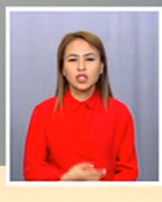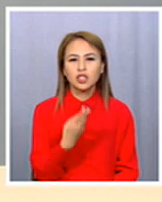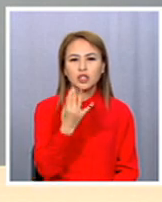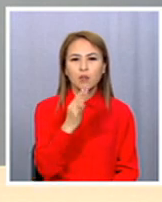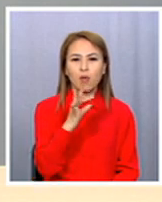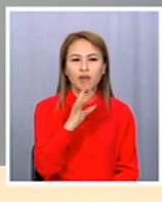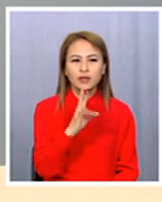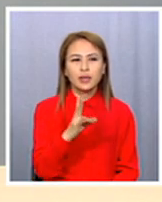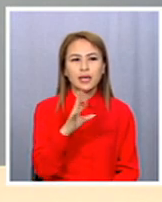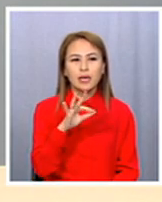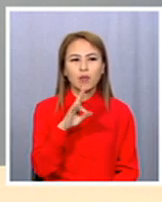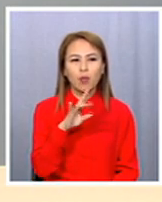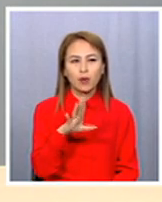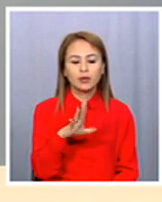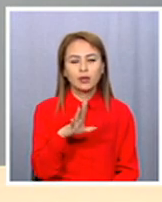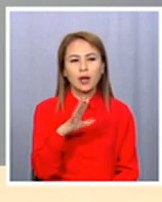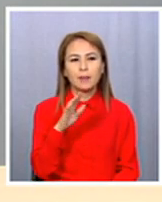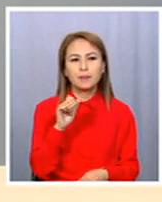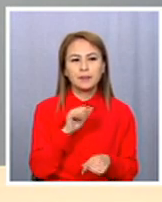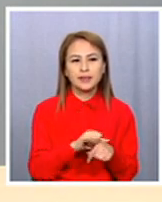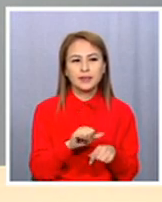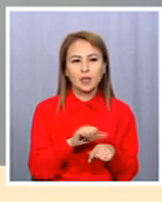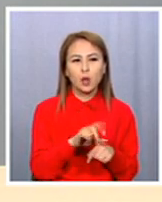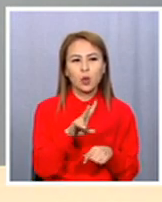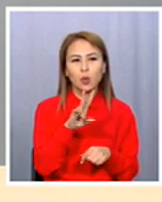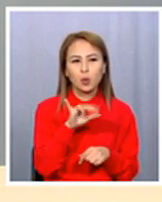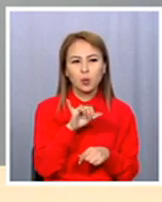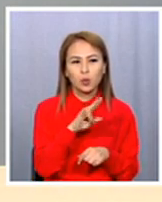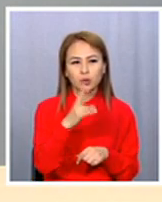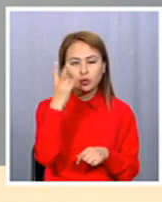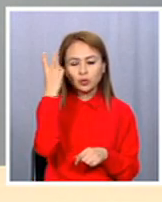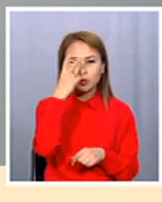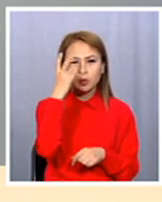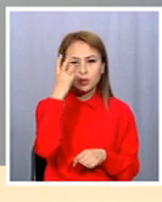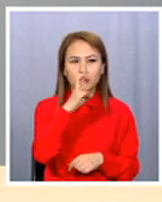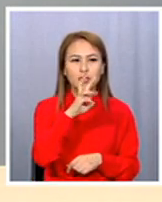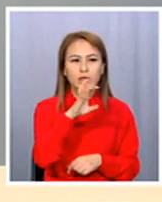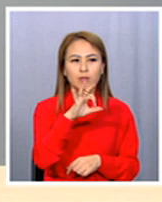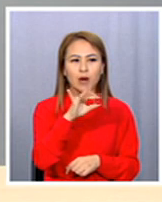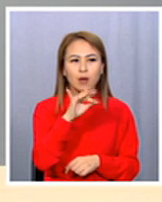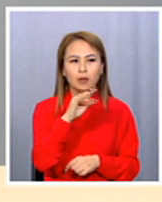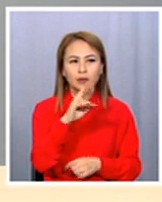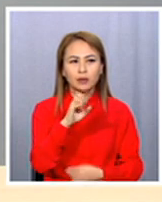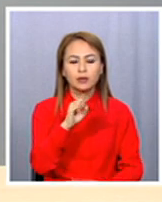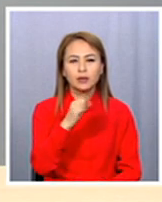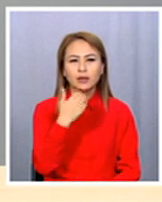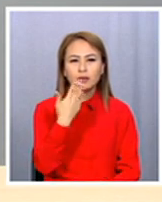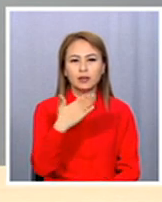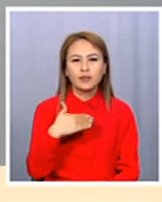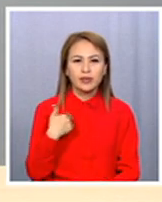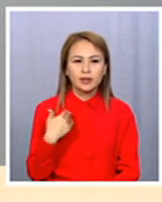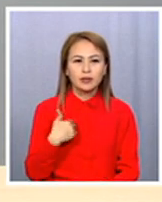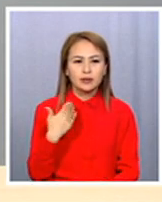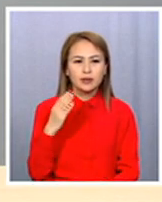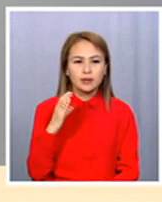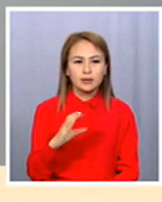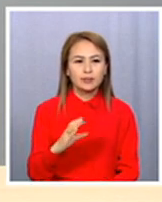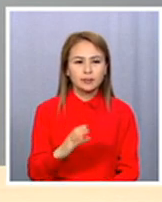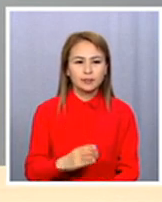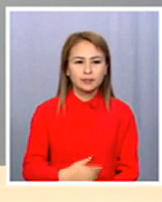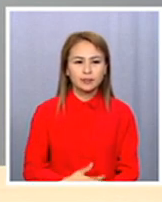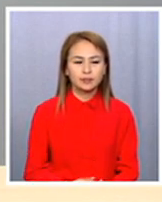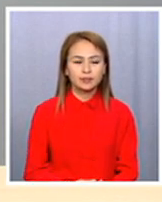Шиповник, лимоны, апельсины, лук, черная смородина, витамин С.